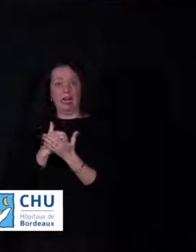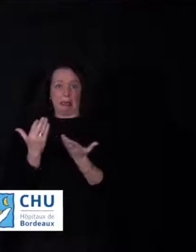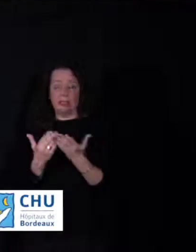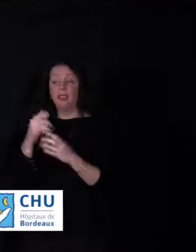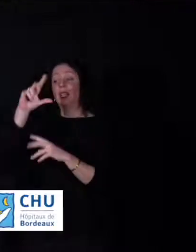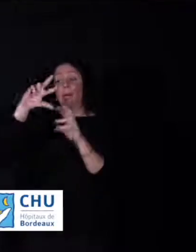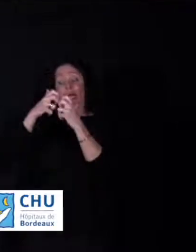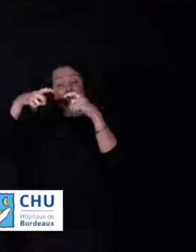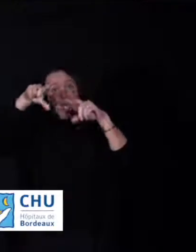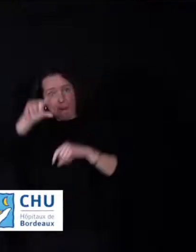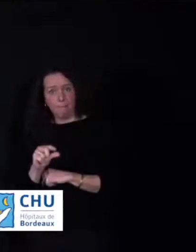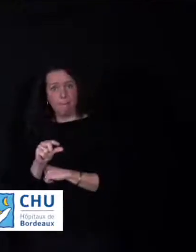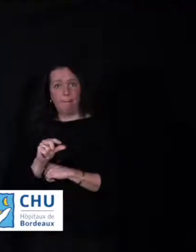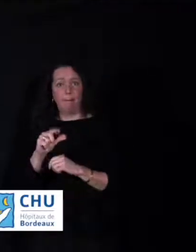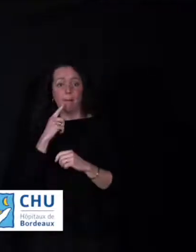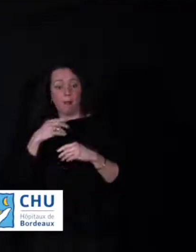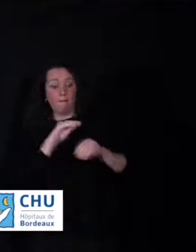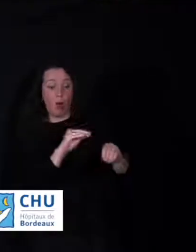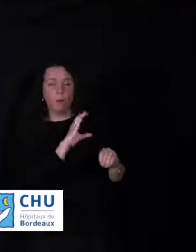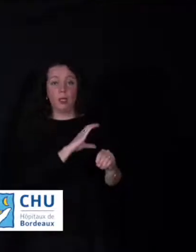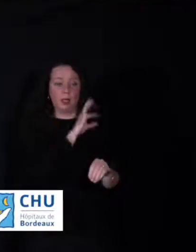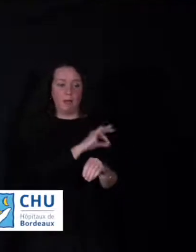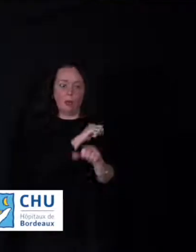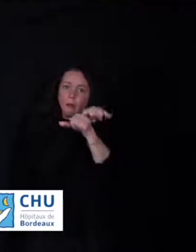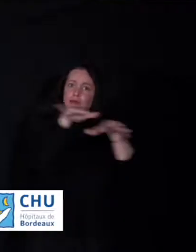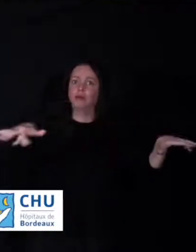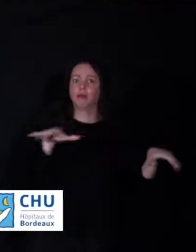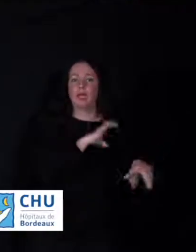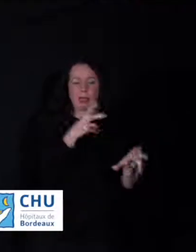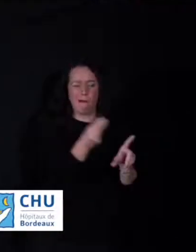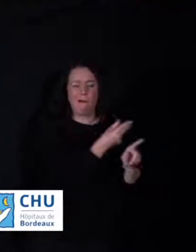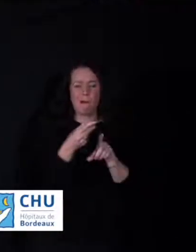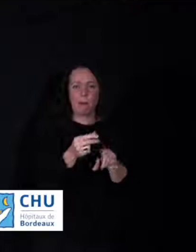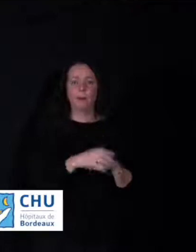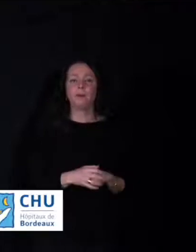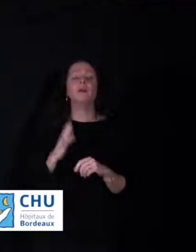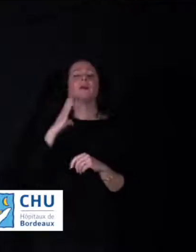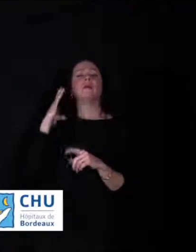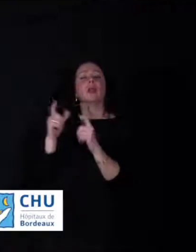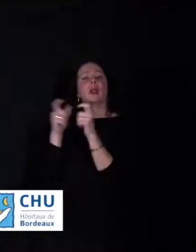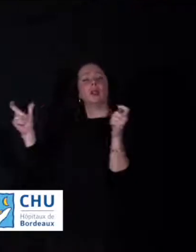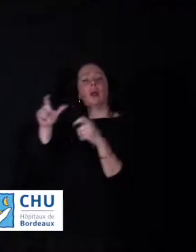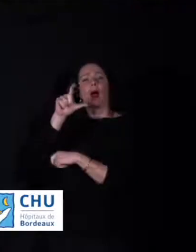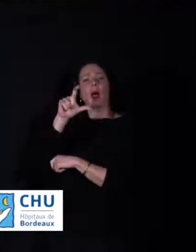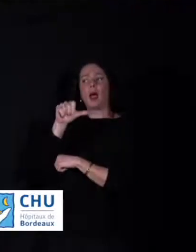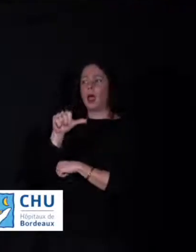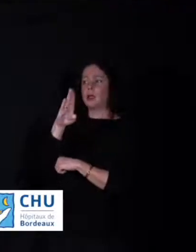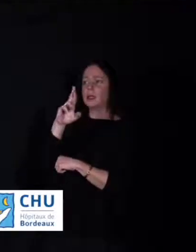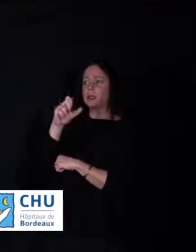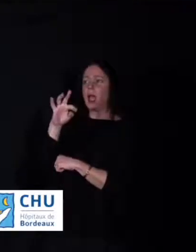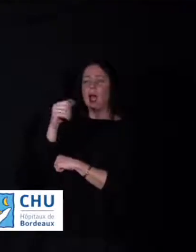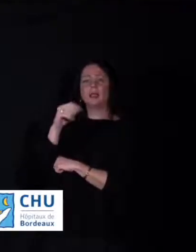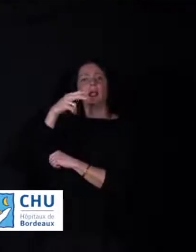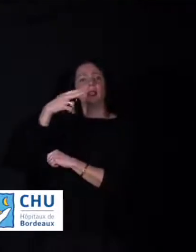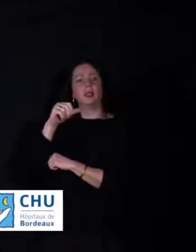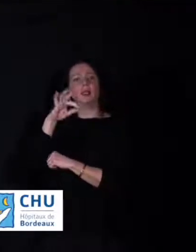pour faciliter l'accès aux vaccins. Un autre exemple, j'y reviendrai après, le laboratoire AstraZeneca s'est engagé à